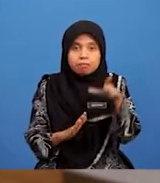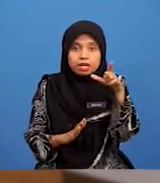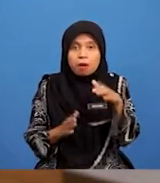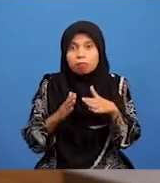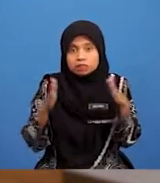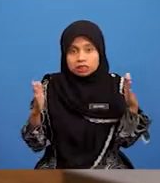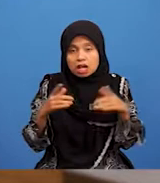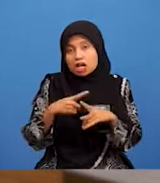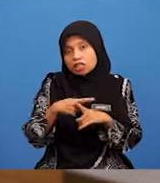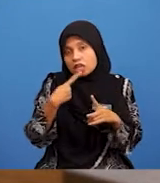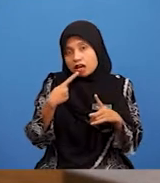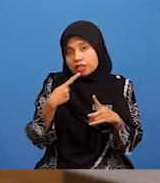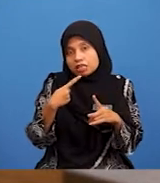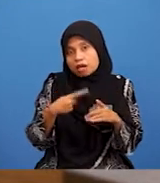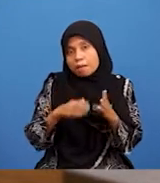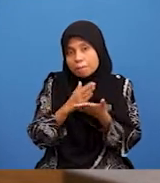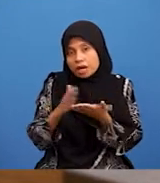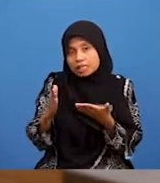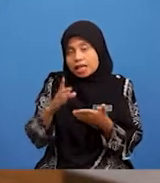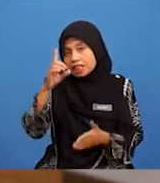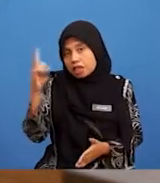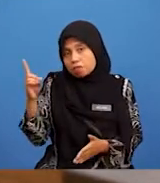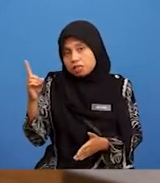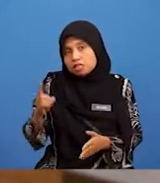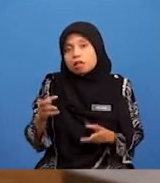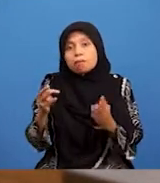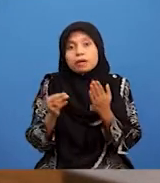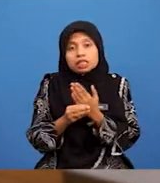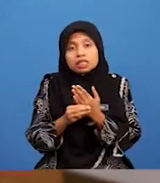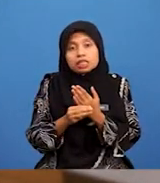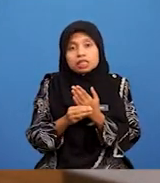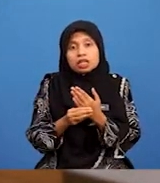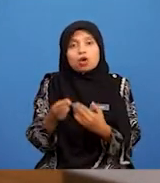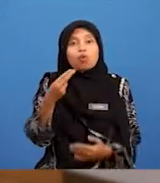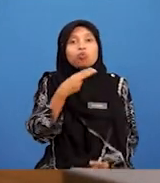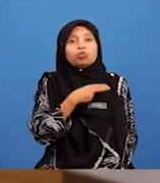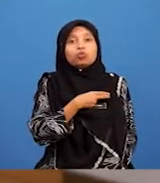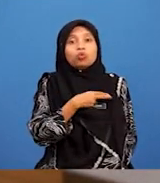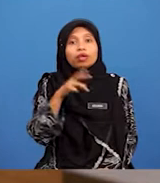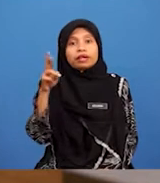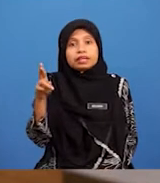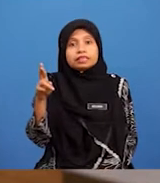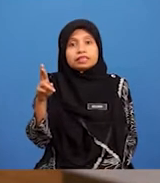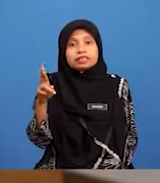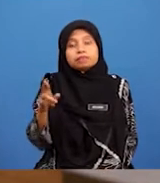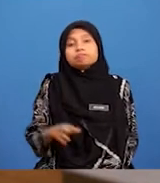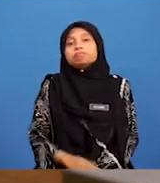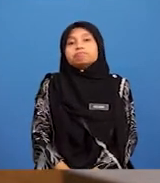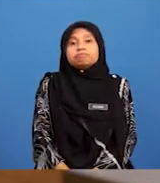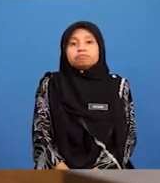besar dari bahagian debit, maka untung realisasi dan sebaliknya.